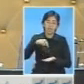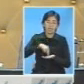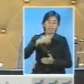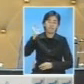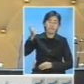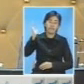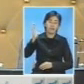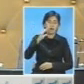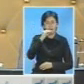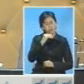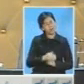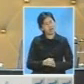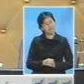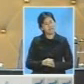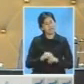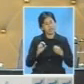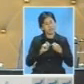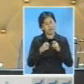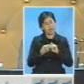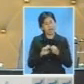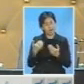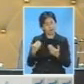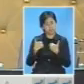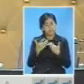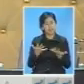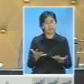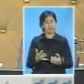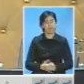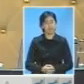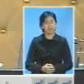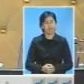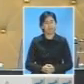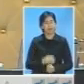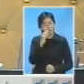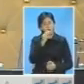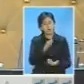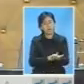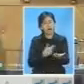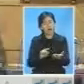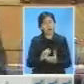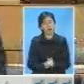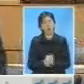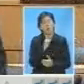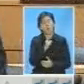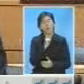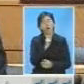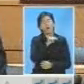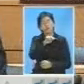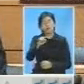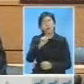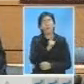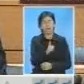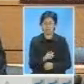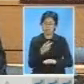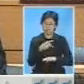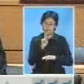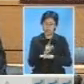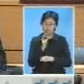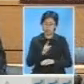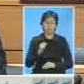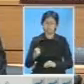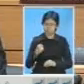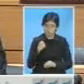อ่ะพูดในประเด็นที่มันไม่ใช่เรื่องพาดพิงเลยนะคะพูดไปอยู่ตั้งนานเพื่อที่จะว่ากล่าวคนอื่นเขาท่านประธานต้องเข้มงวดค่ะท่าน